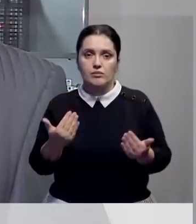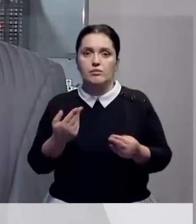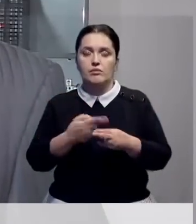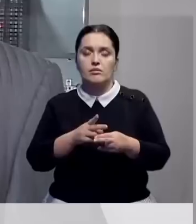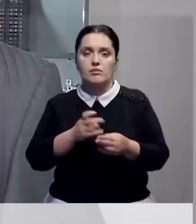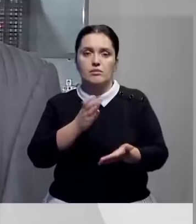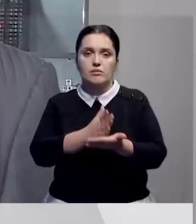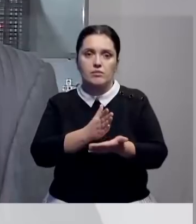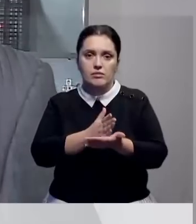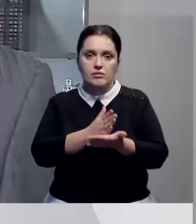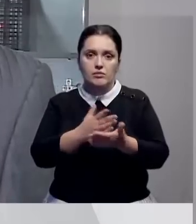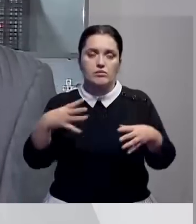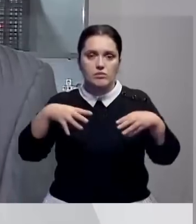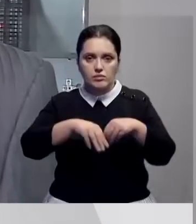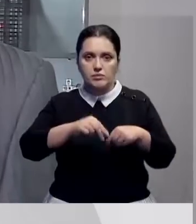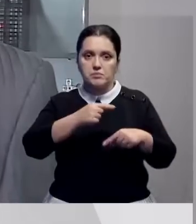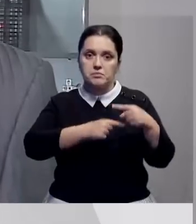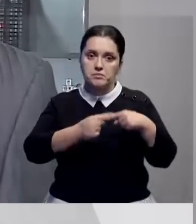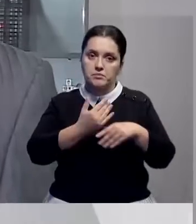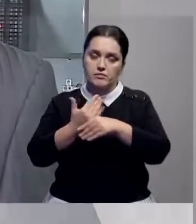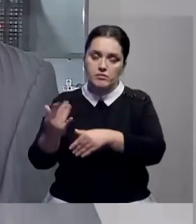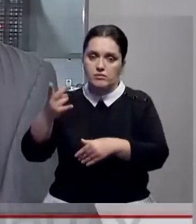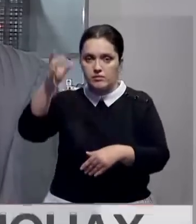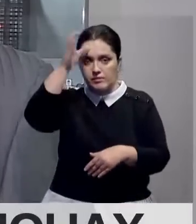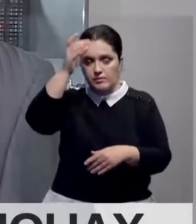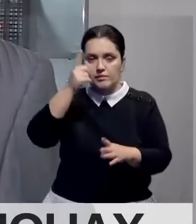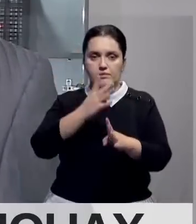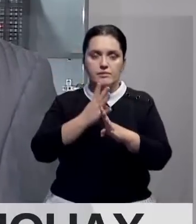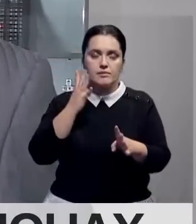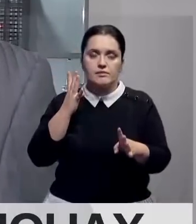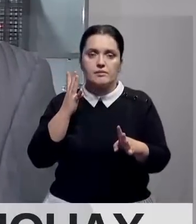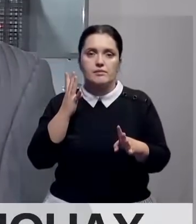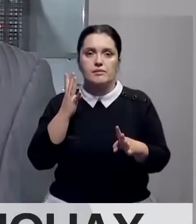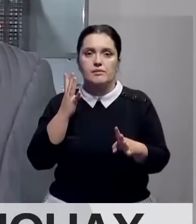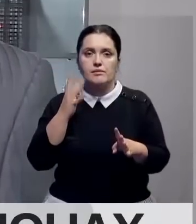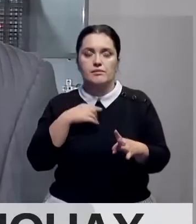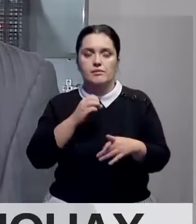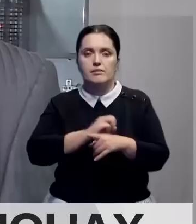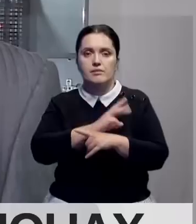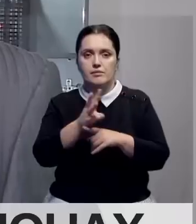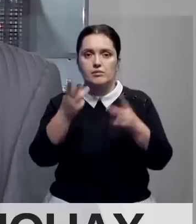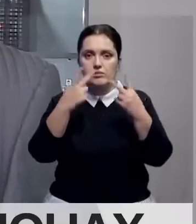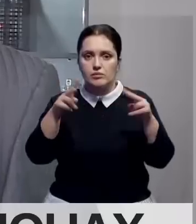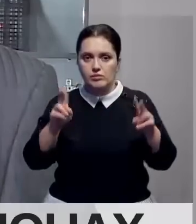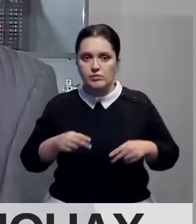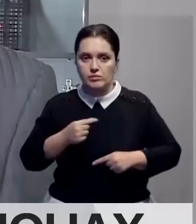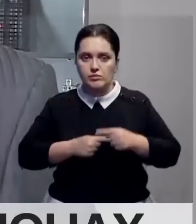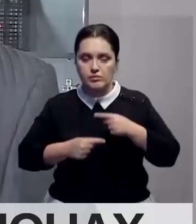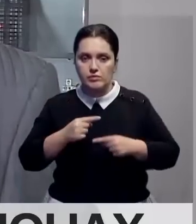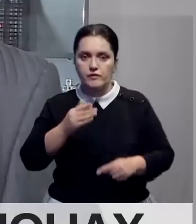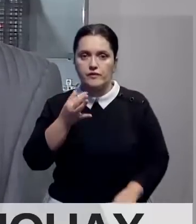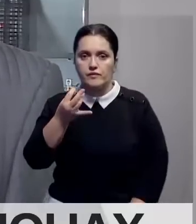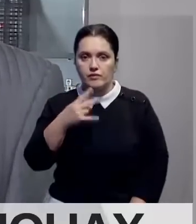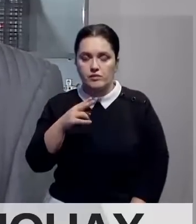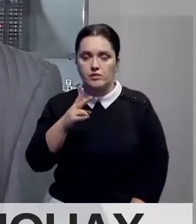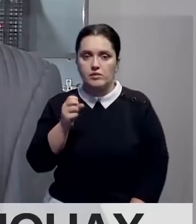именно на интеграцию науки и бизнеса. В первую очередь мы создали клуб бизнес-партнеров фонда науки,